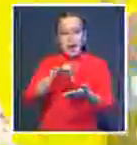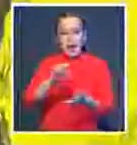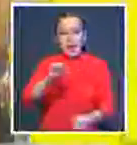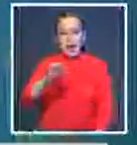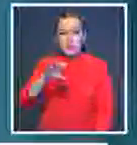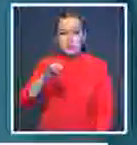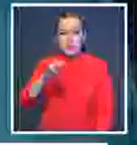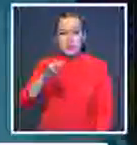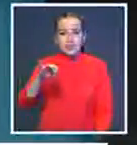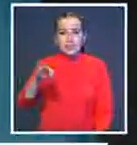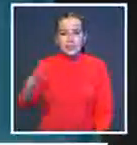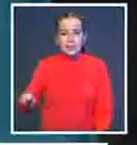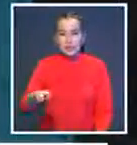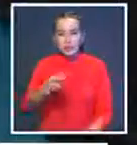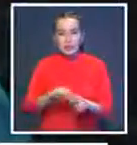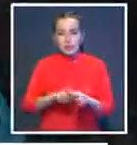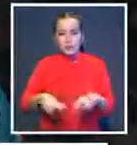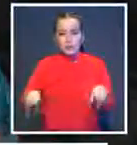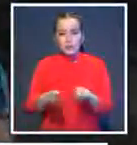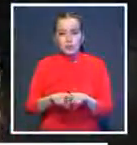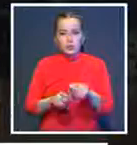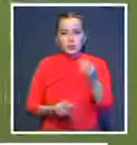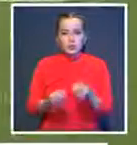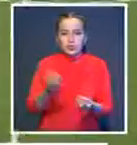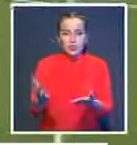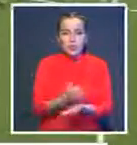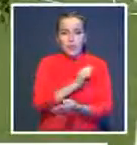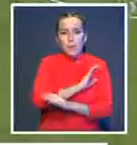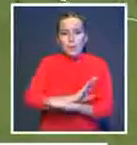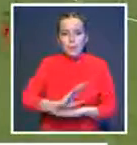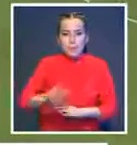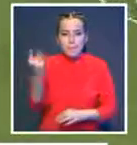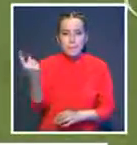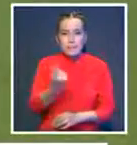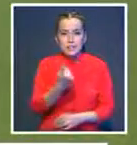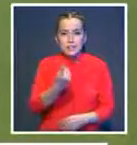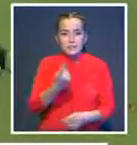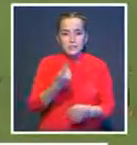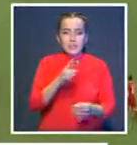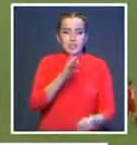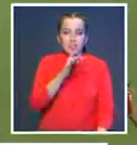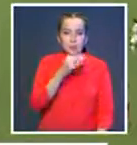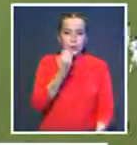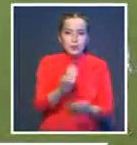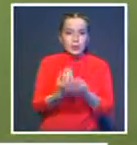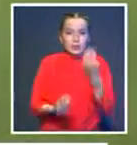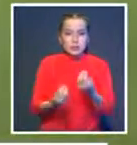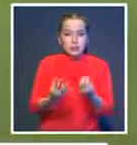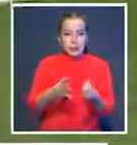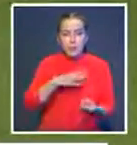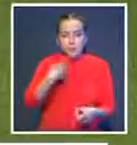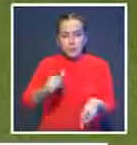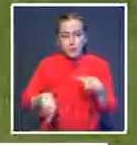Армения құрамасын қабылдаған отандастарымыз бұл жолы да мардымды ойын көрсете алмады. Бірінші таймның ортасында қақпашымен бірге бір шыққан Генрих